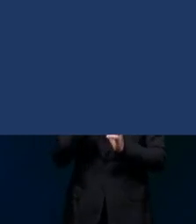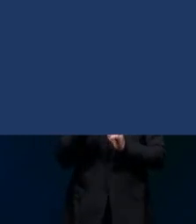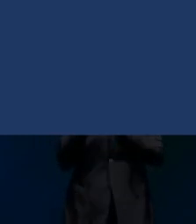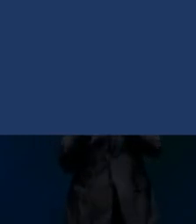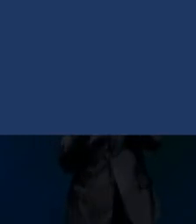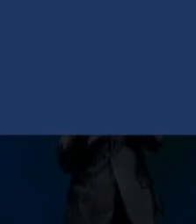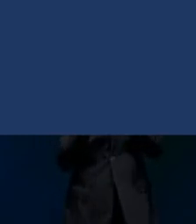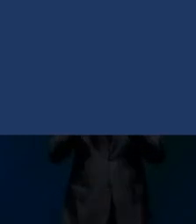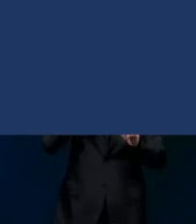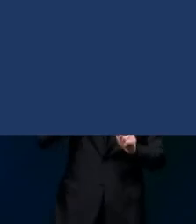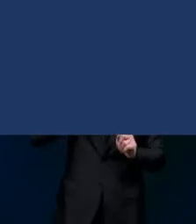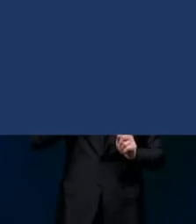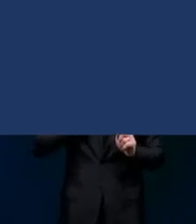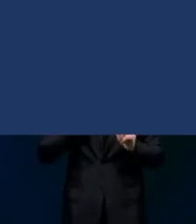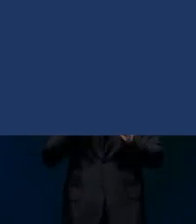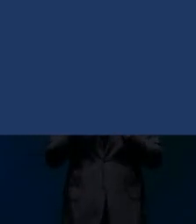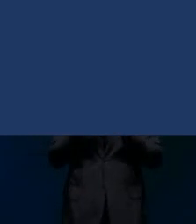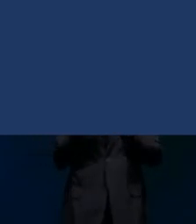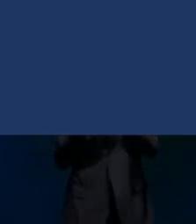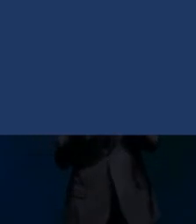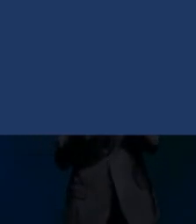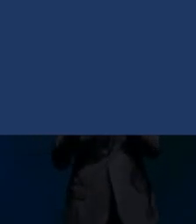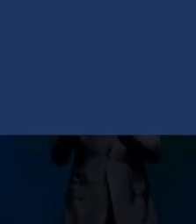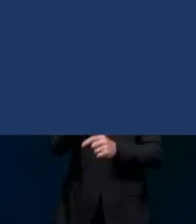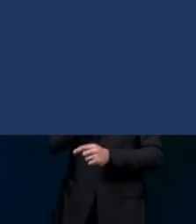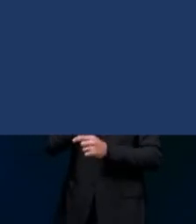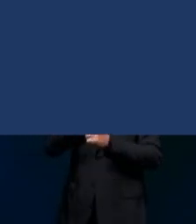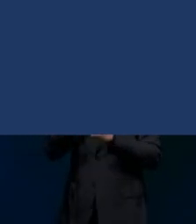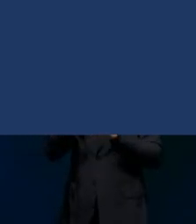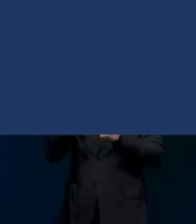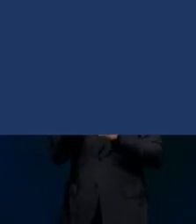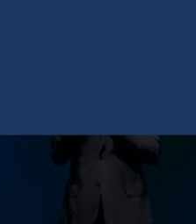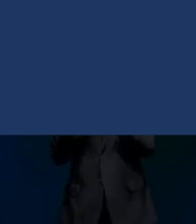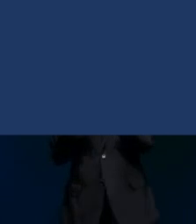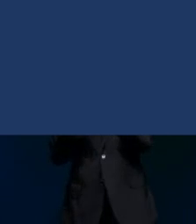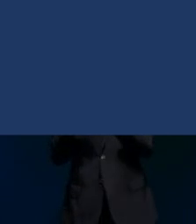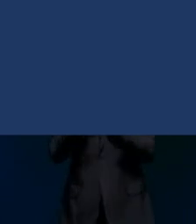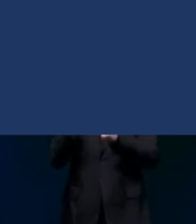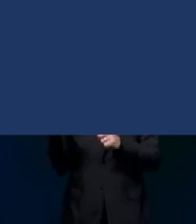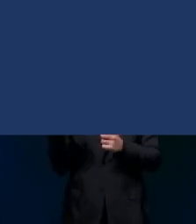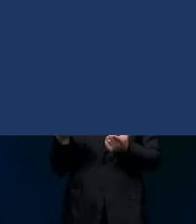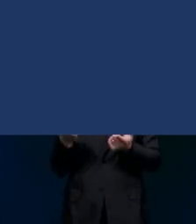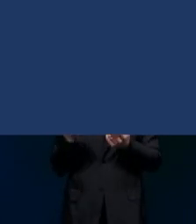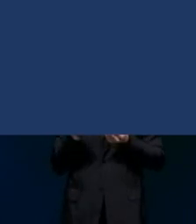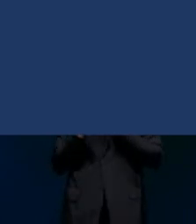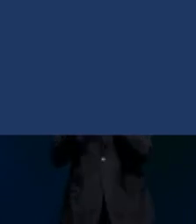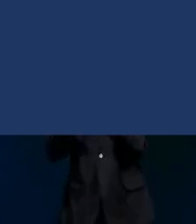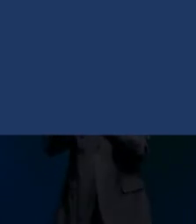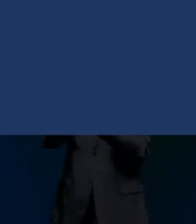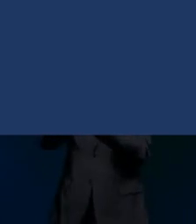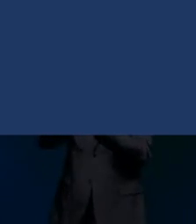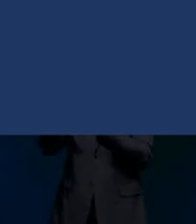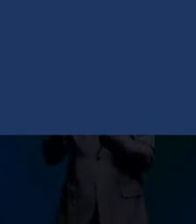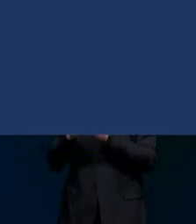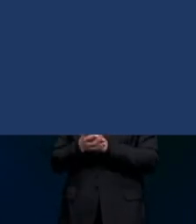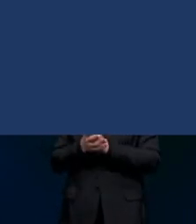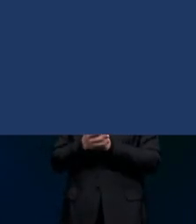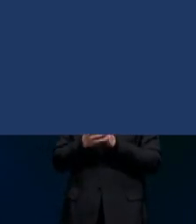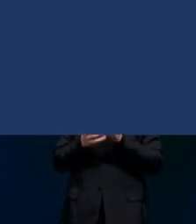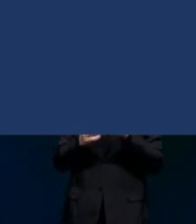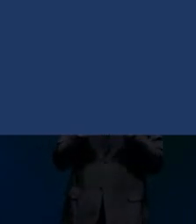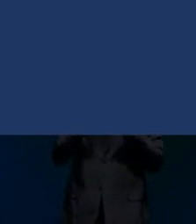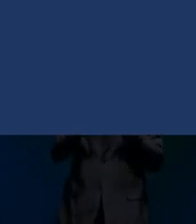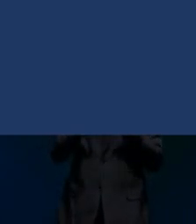colombi. Uno come sacrificio espiatorio, l'altro come olocausto. li porterà al sacerdote, il